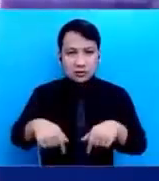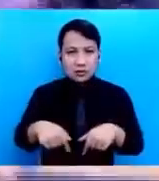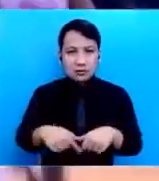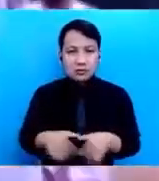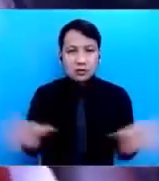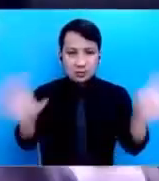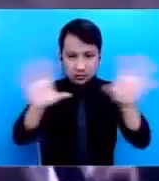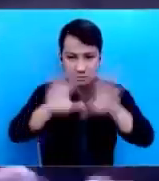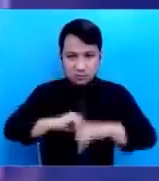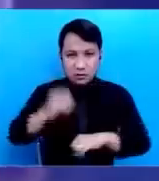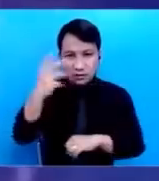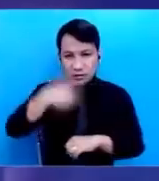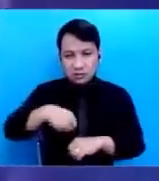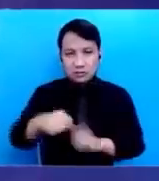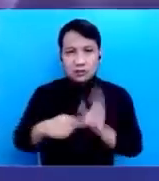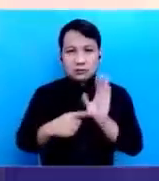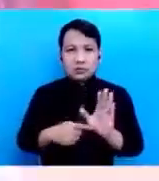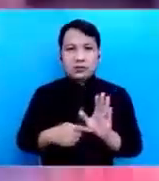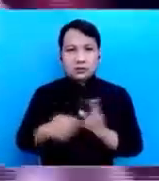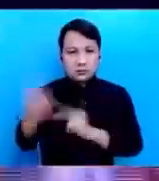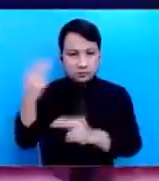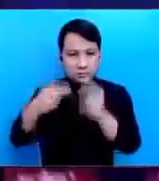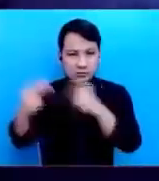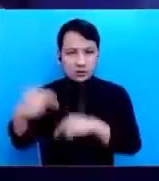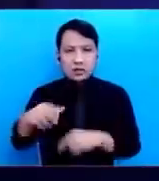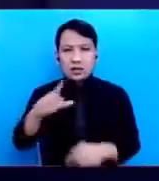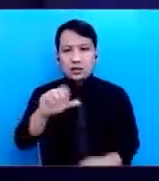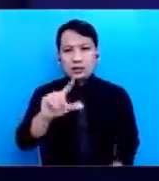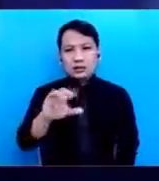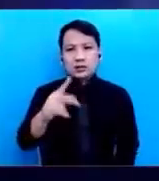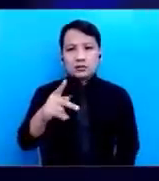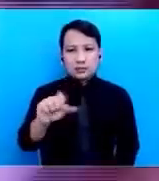ng maganda ang kasaysayan ng Alaska sa liga.